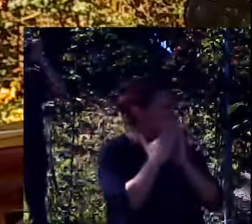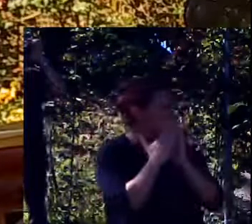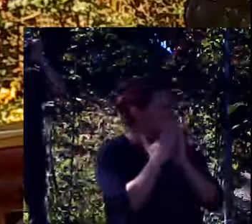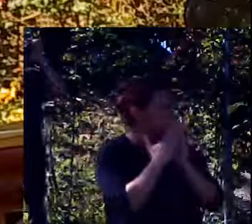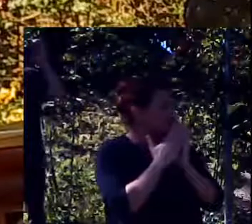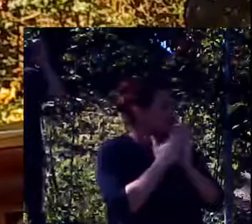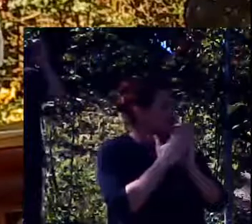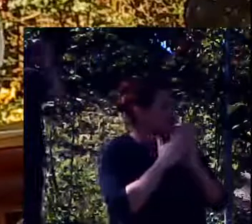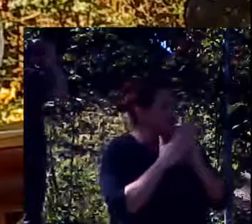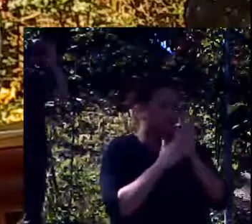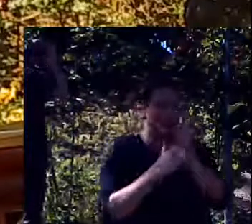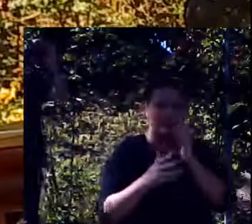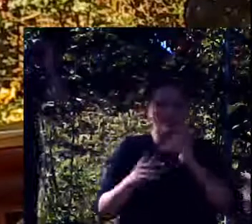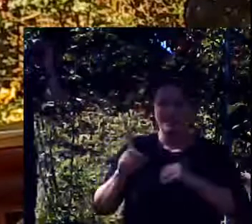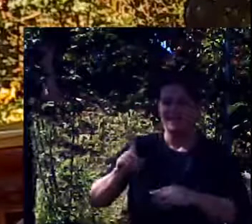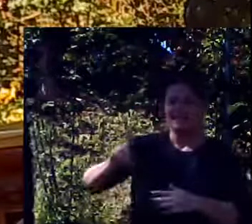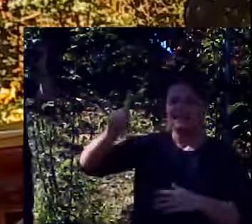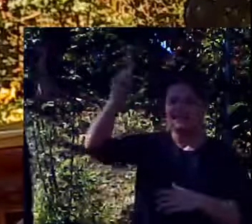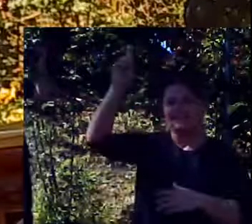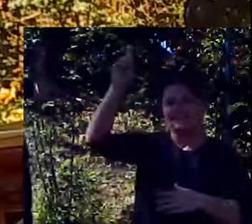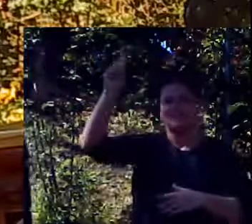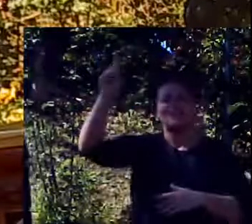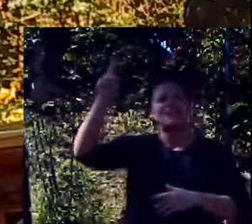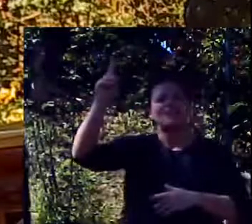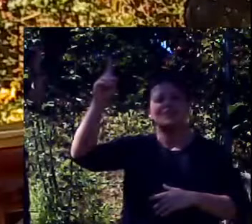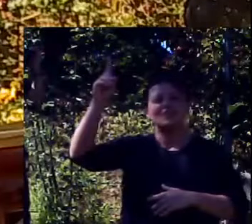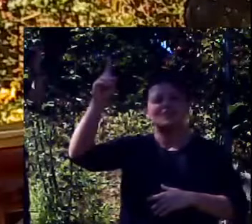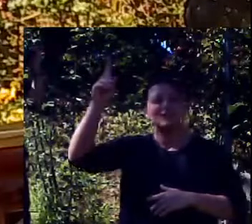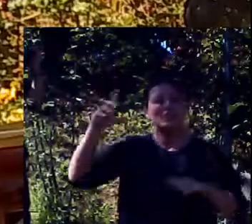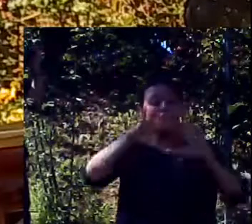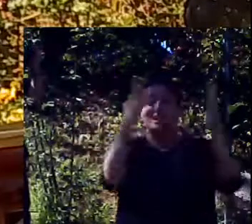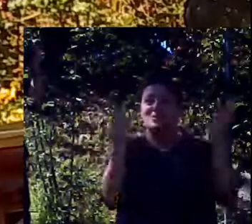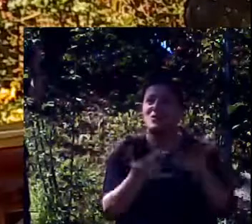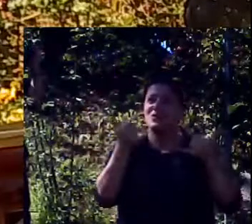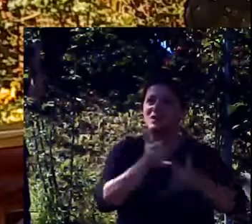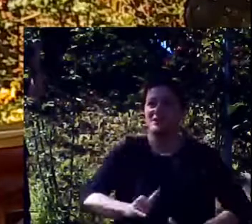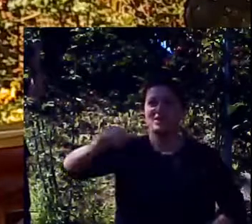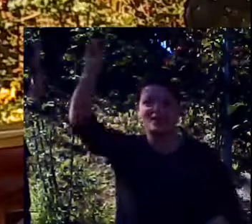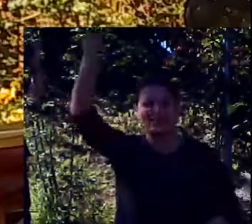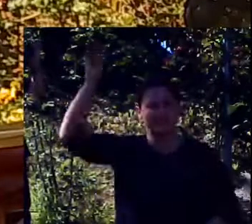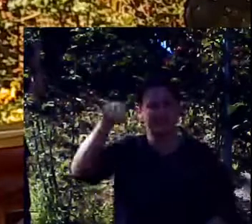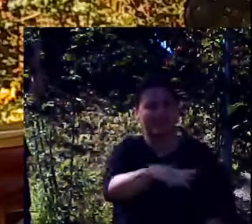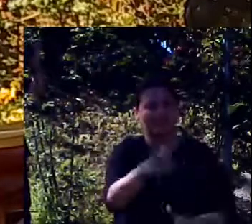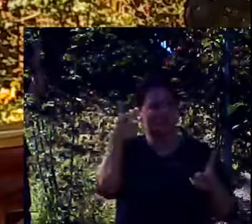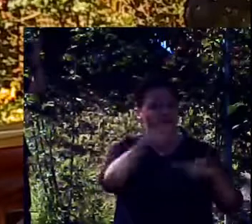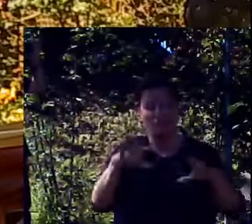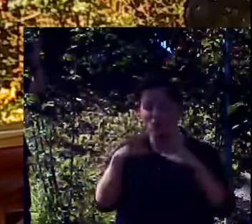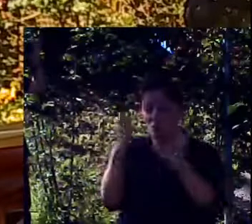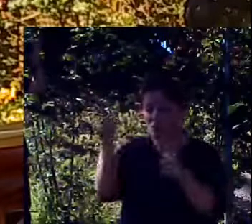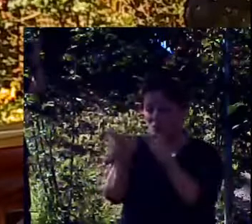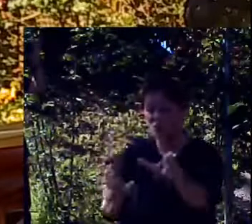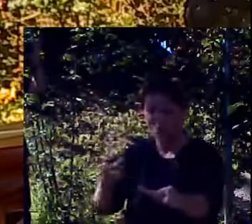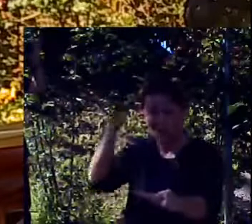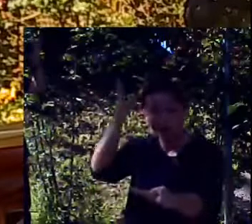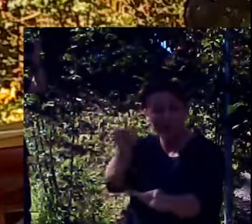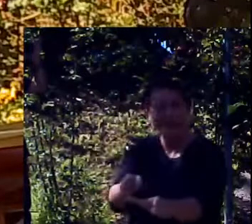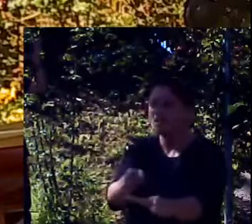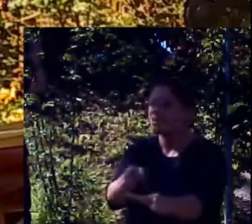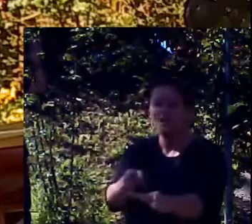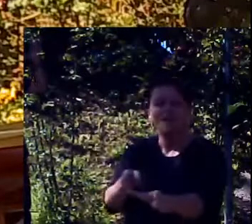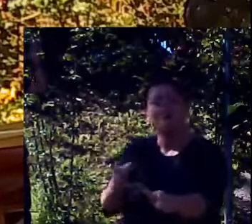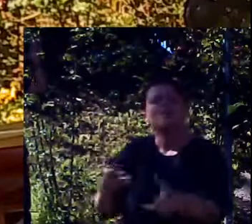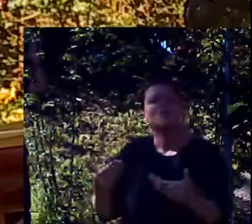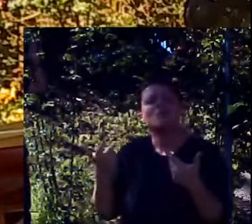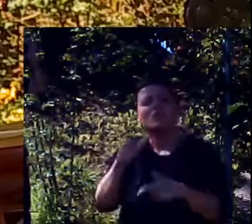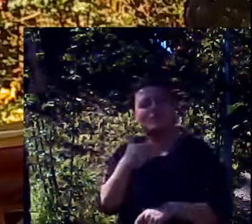figlio mondo per condannare il mondo ma perché è il mondo sia salvato un per